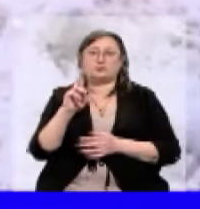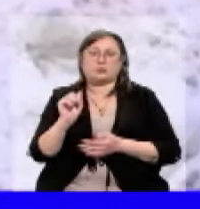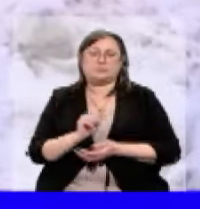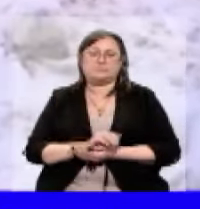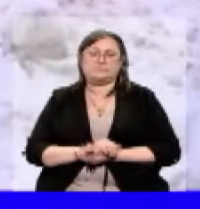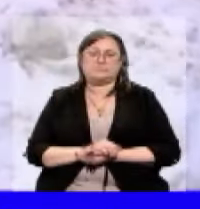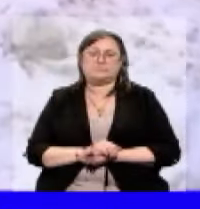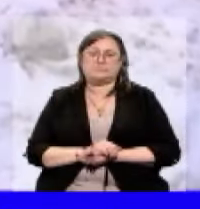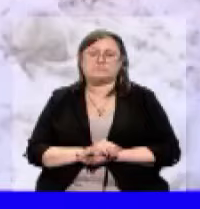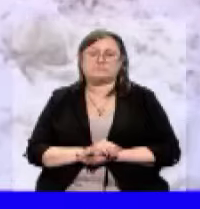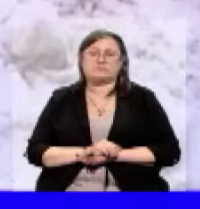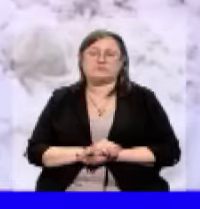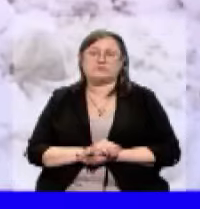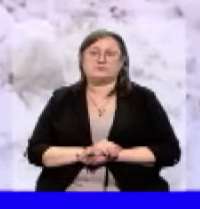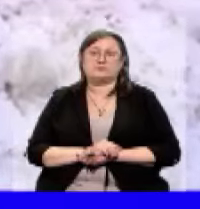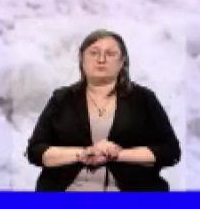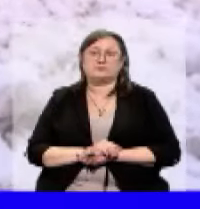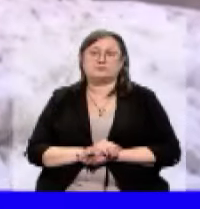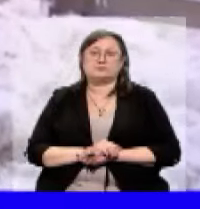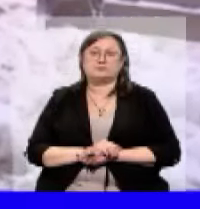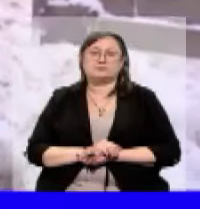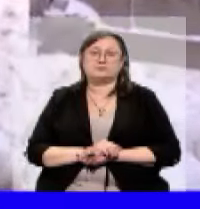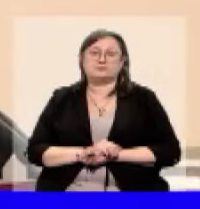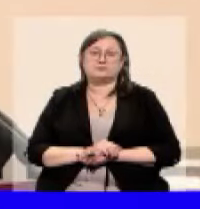да жандандыру керектігін ескертті.